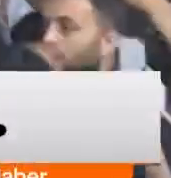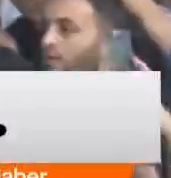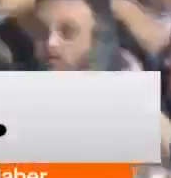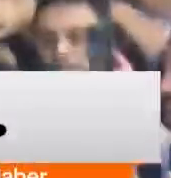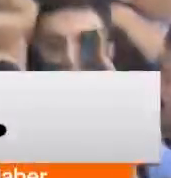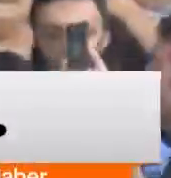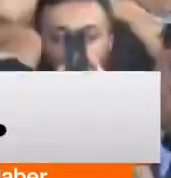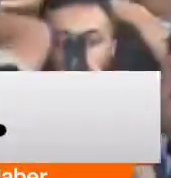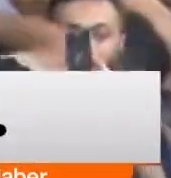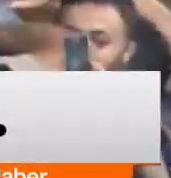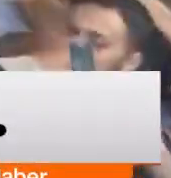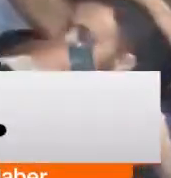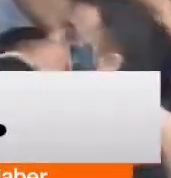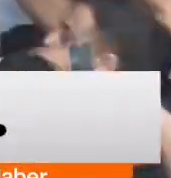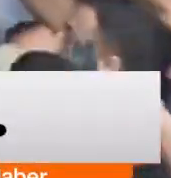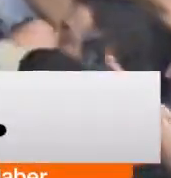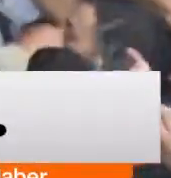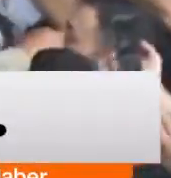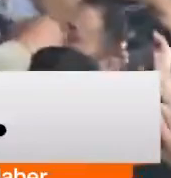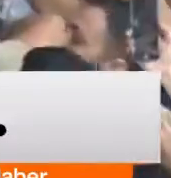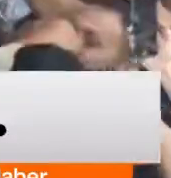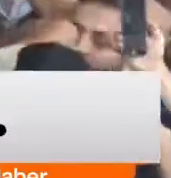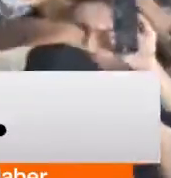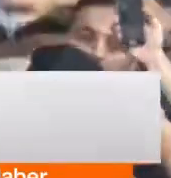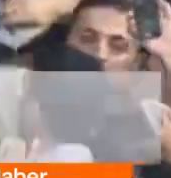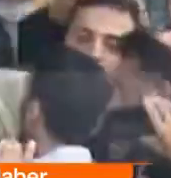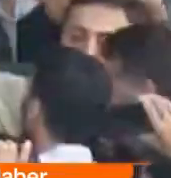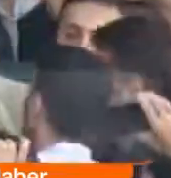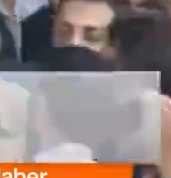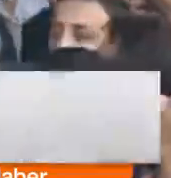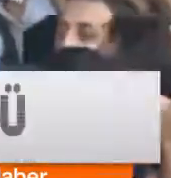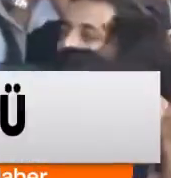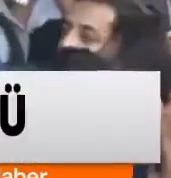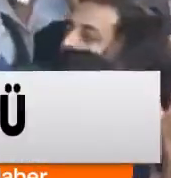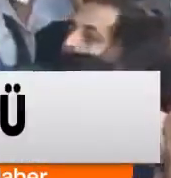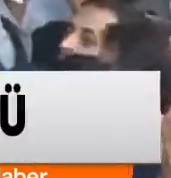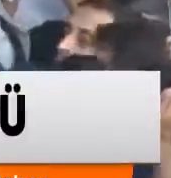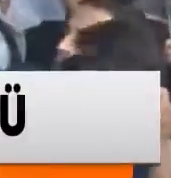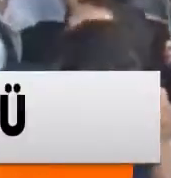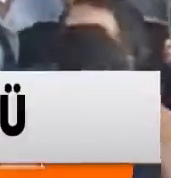Silahları bu millete yönelecek kadar alçak durmalı.